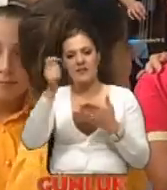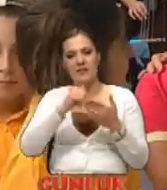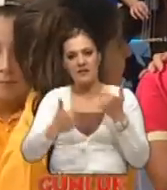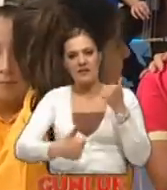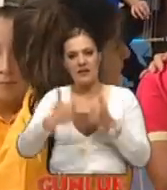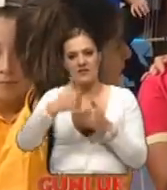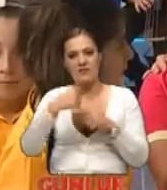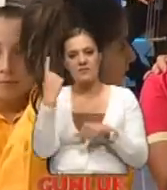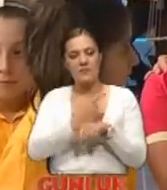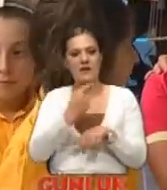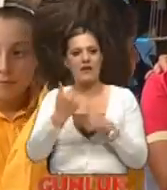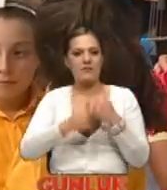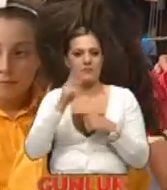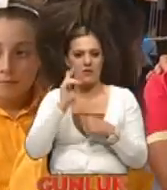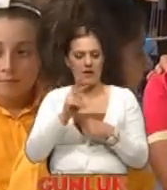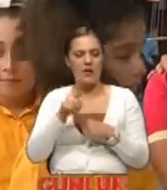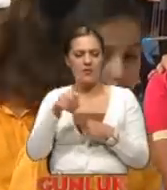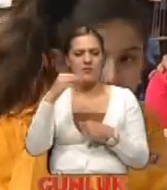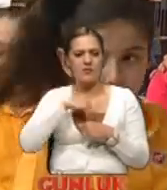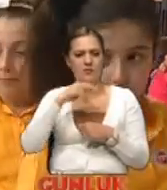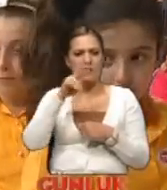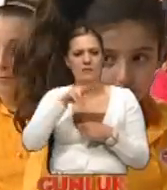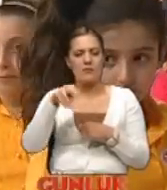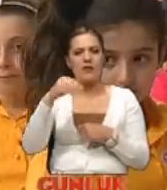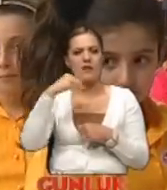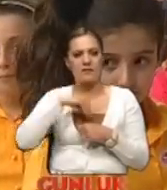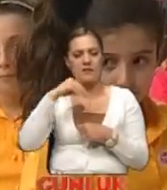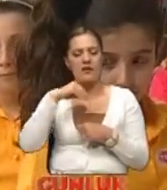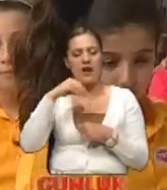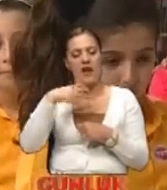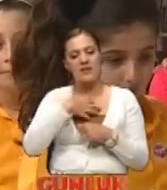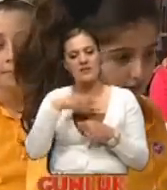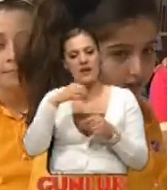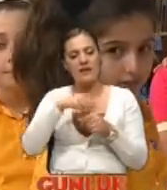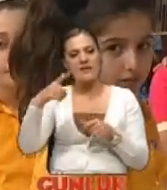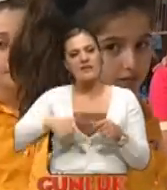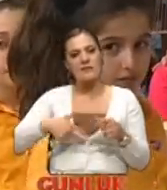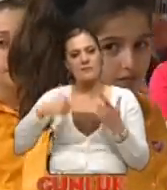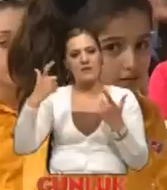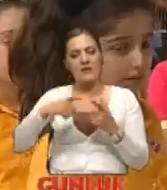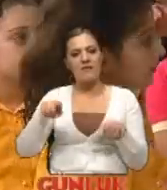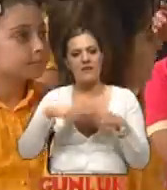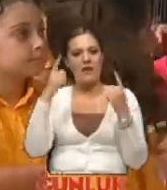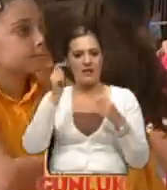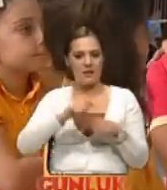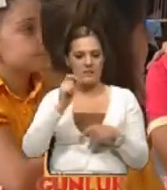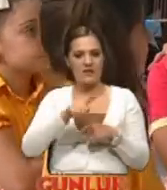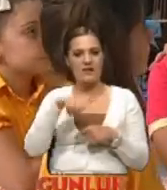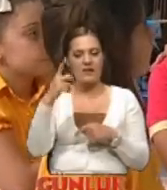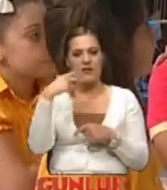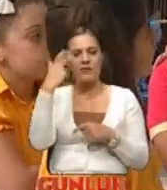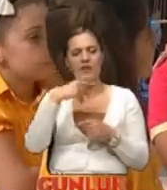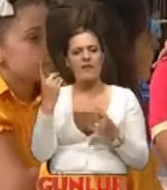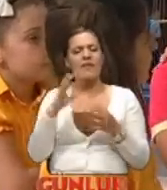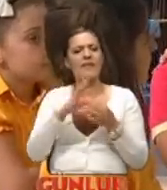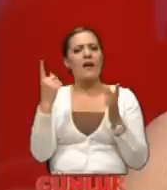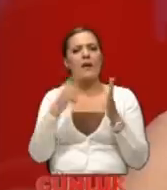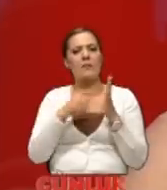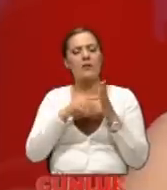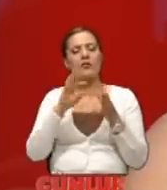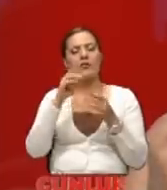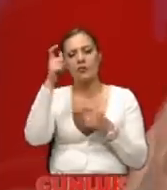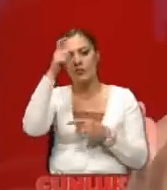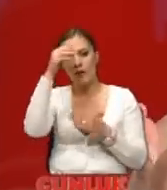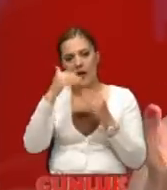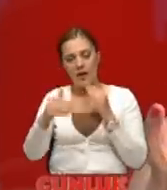bestelerin yarıştığı bir yarışma. O da zannediyorum 22 Haziran'da İzmir'de finalini gerçekleştireceğiz diğer korolarla. Türk halk müziği, Türk sanat